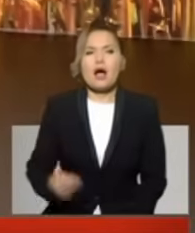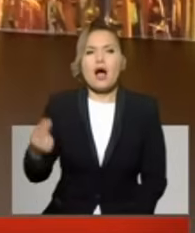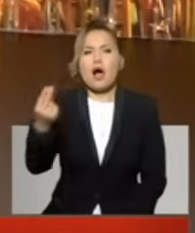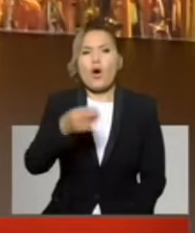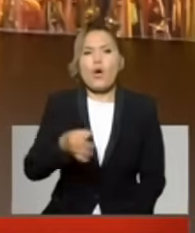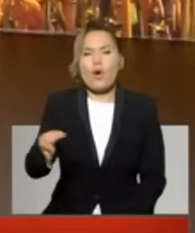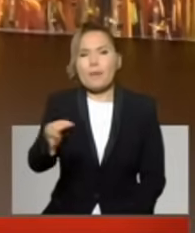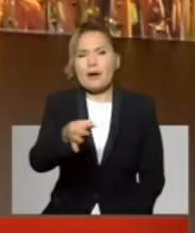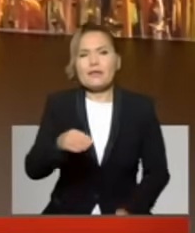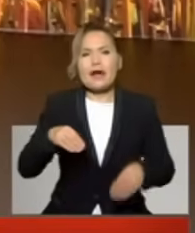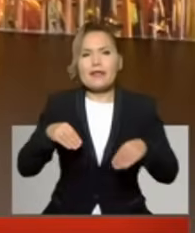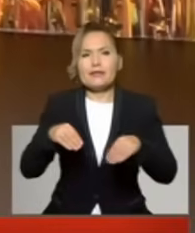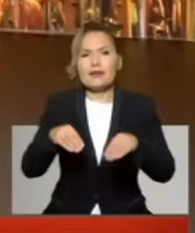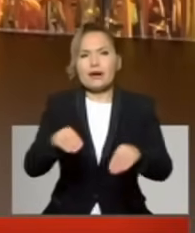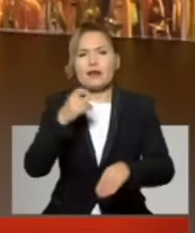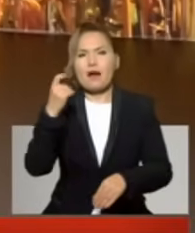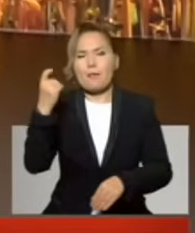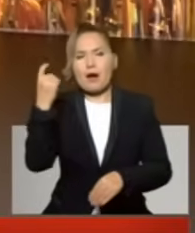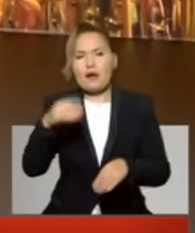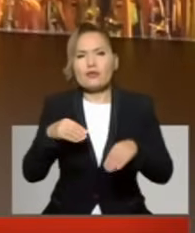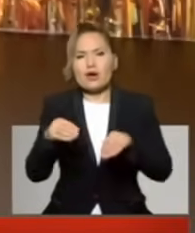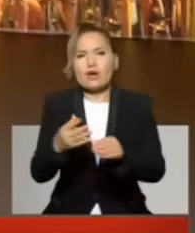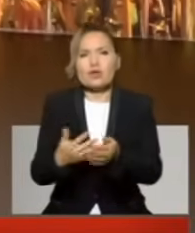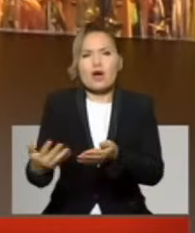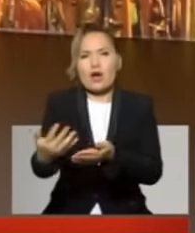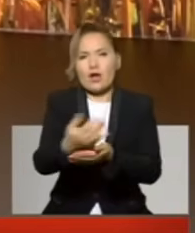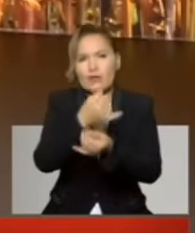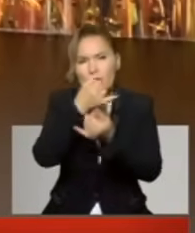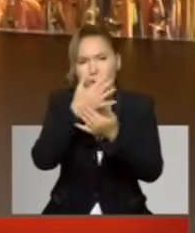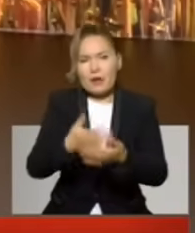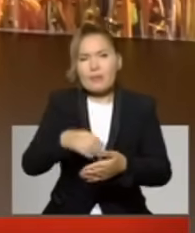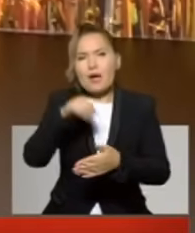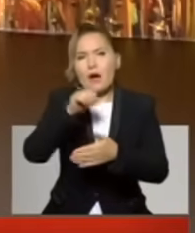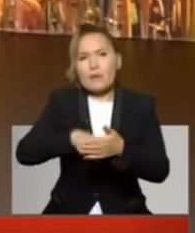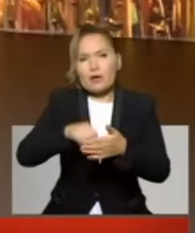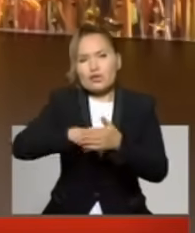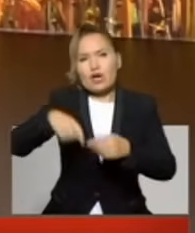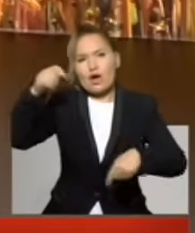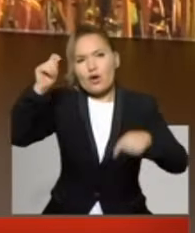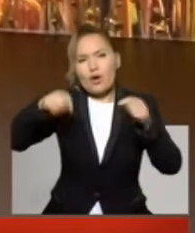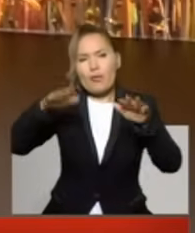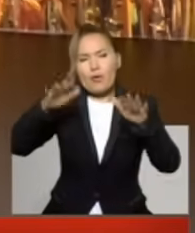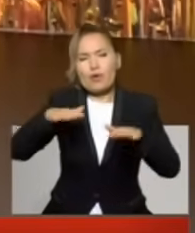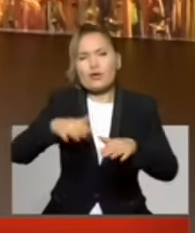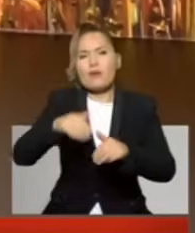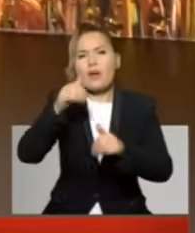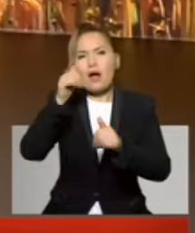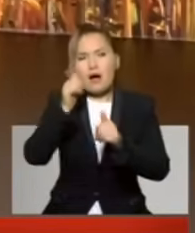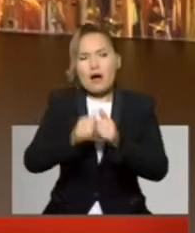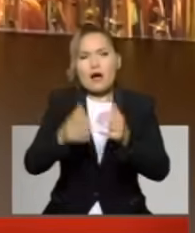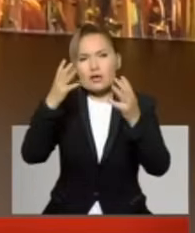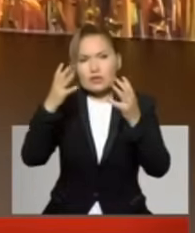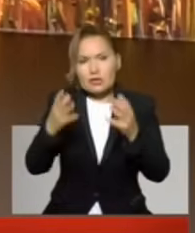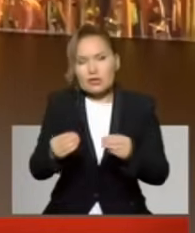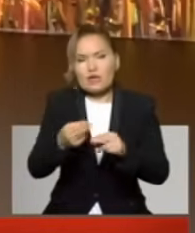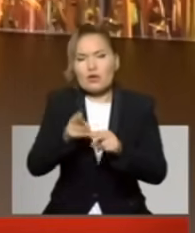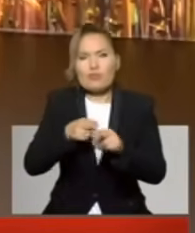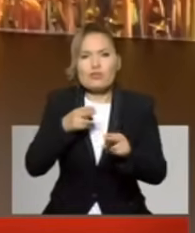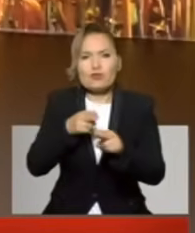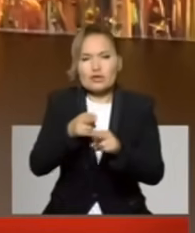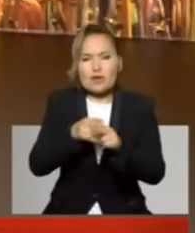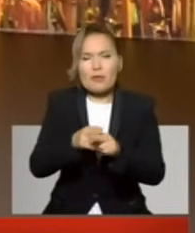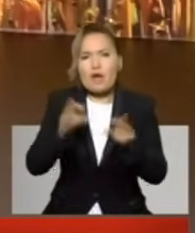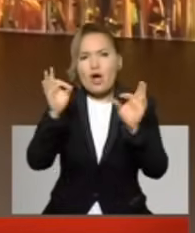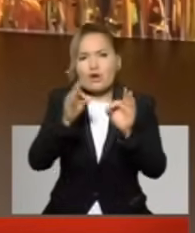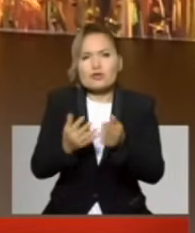Ақмола облысында дихандар егінге орақ сала алмай отыр. Себебі толасы жауған жаңбыр күзгі жиын терімді бастауға